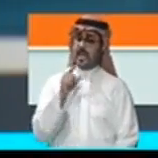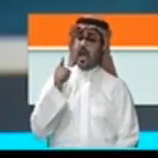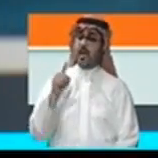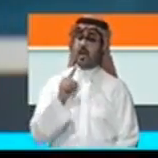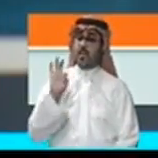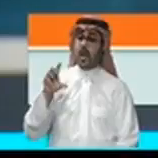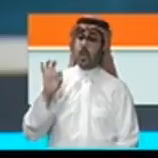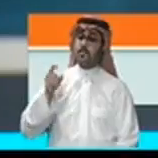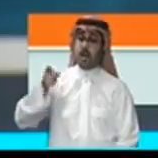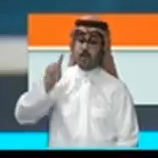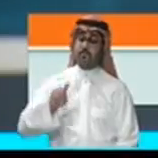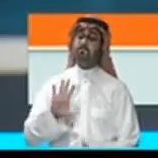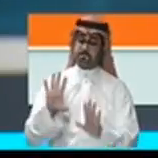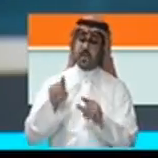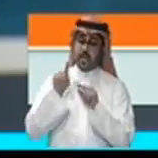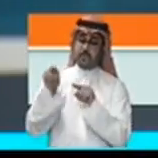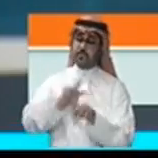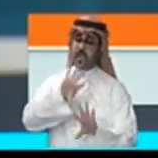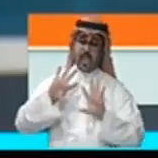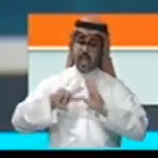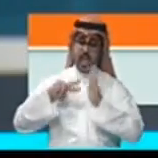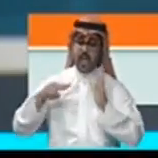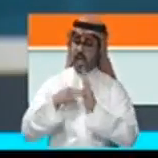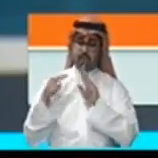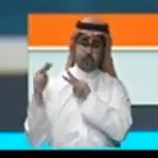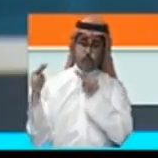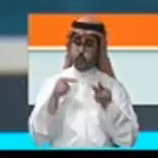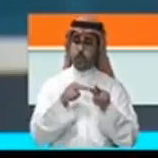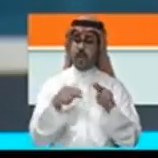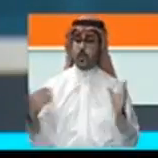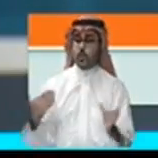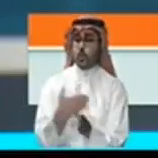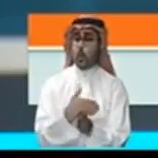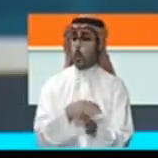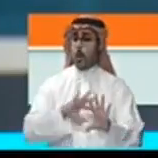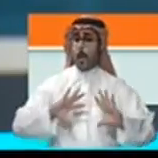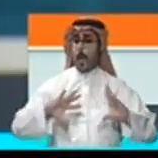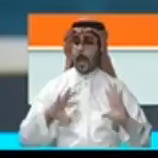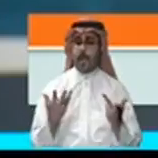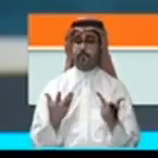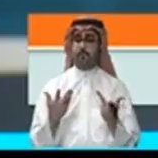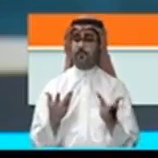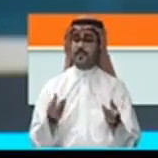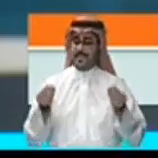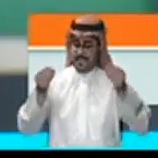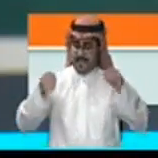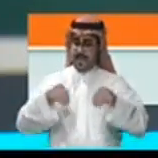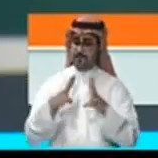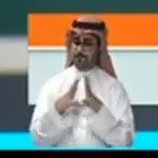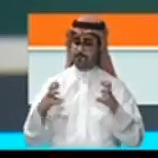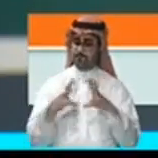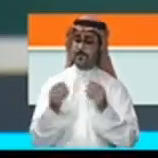البرنامج. كيف ترون أثر هذه الاستضافة وأيضا أصداء التي أو الانطباع الذي